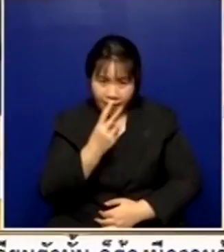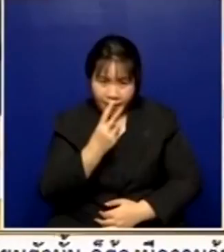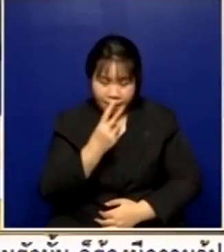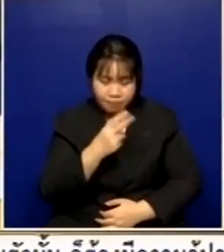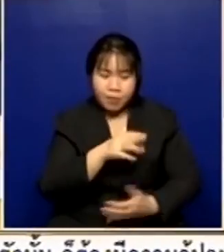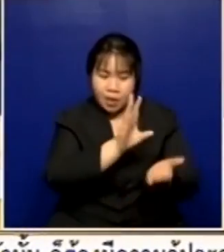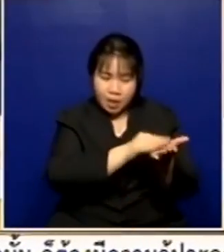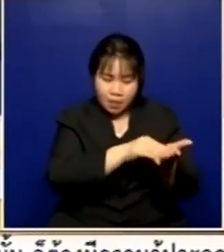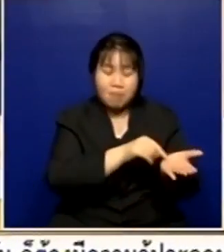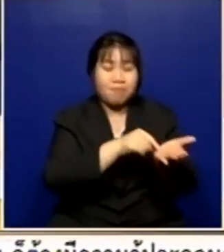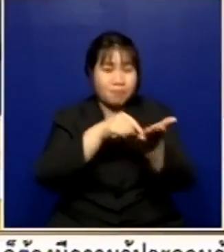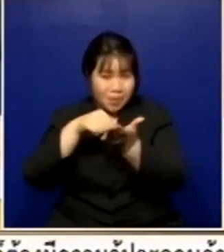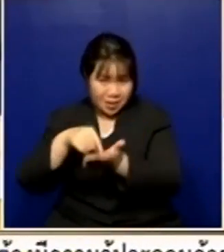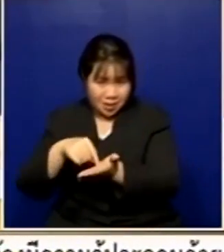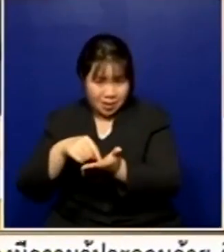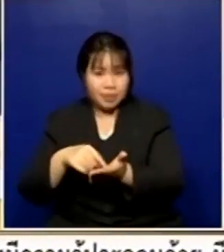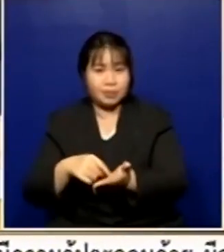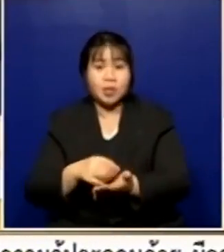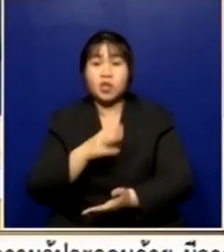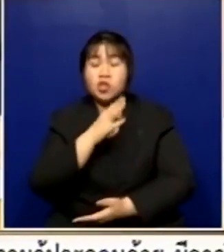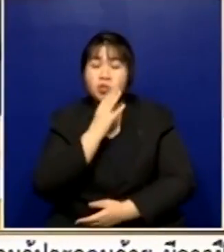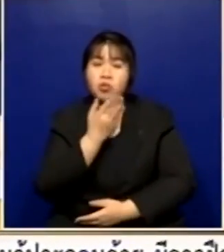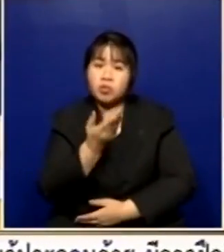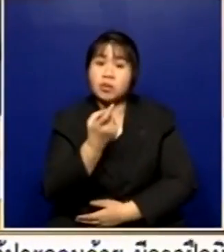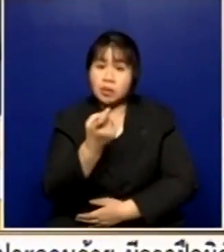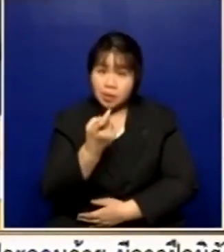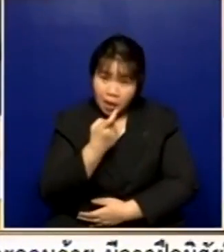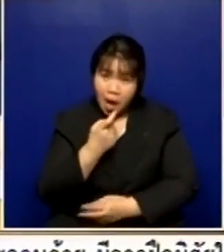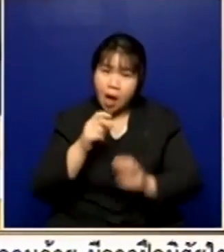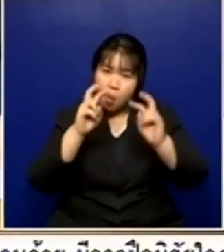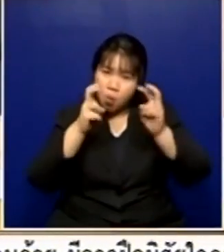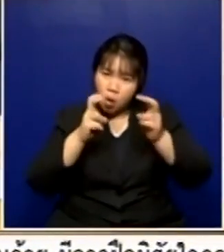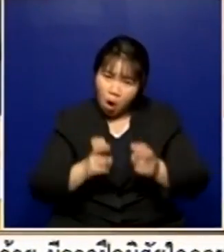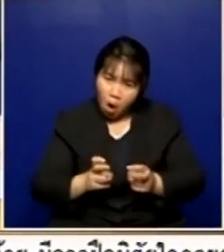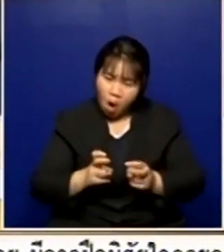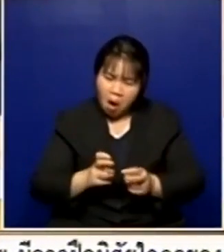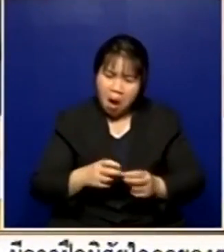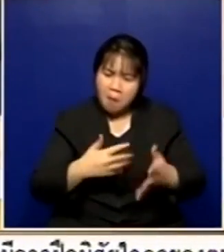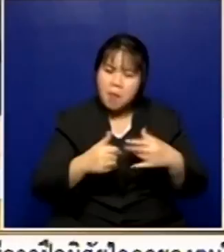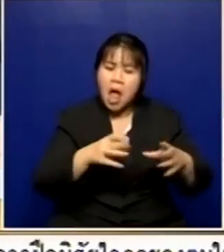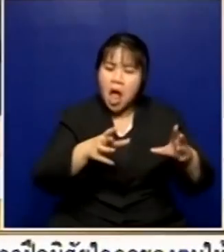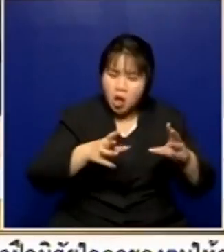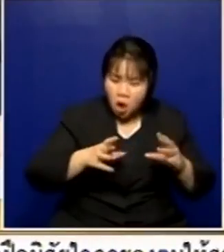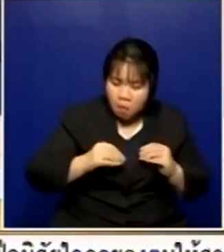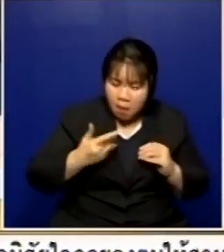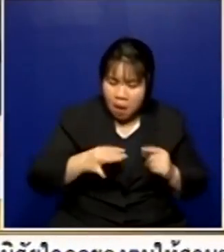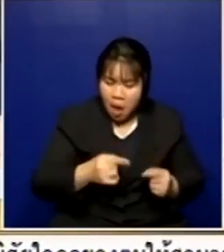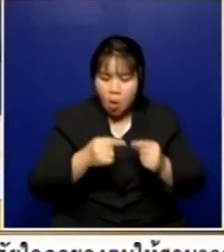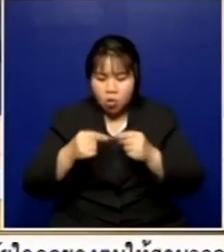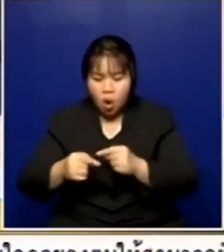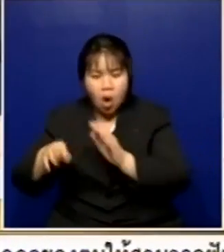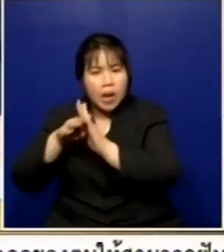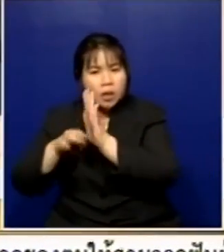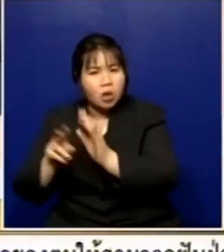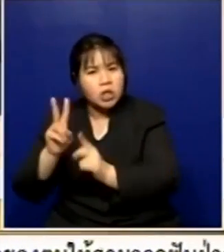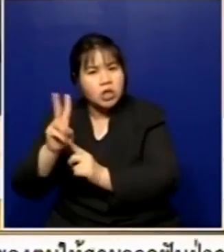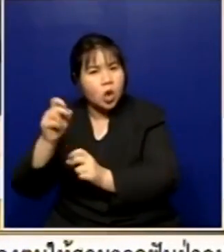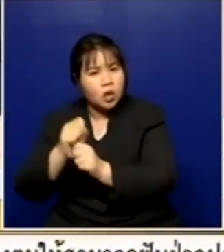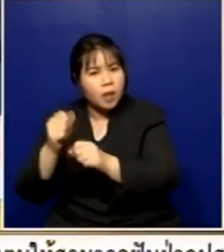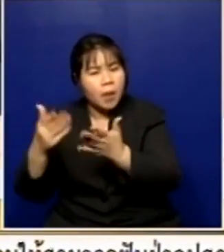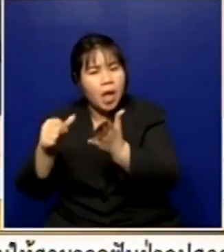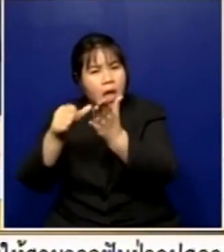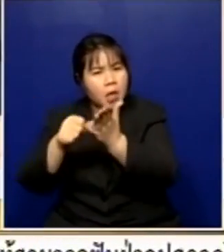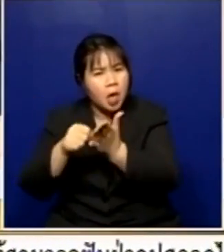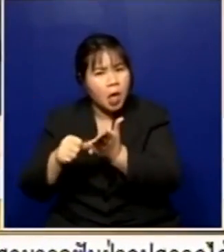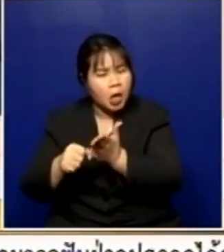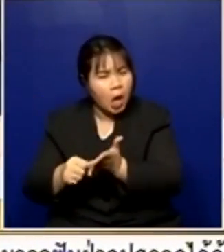มาเสนอนะครับดังนั้นเวลาที่ท่านติดใจในประเด็นต่างๆว่ารับไปก่อนเรื่องนี้แล้ววาละ 2จะทำอย่างไรจะแก้ไขหลัก